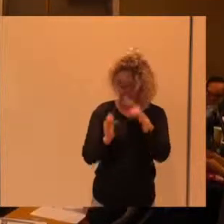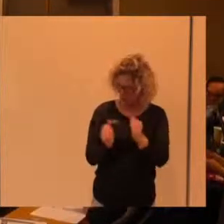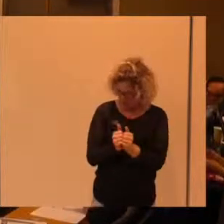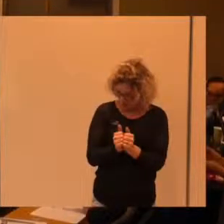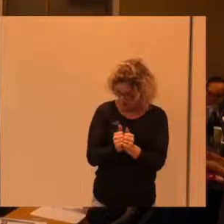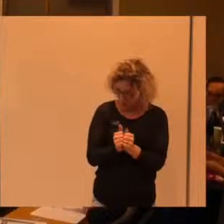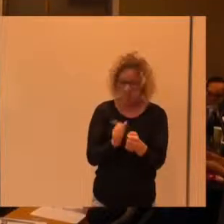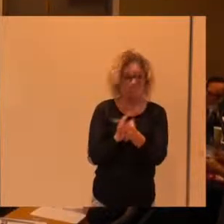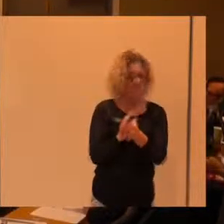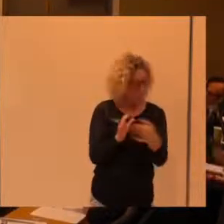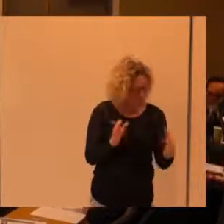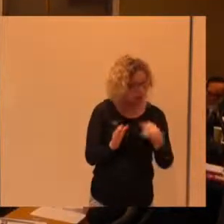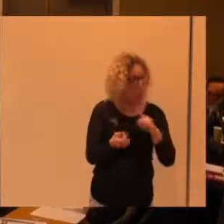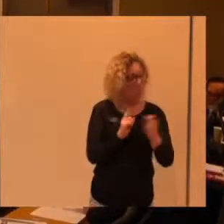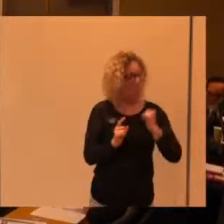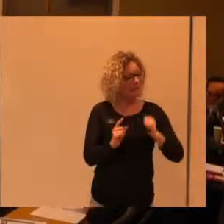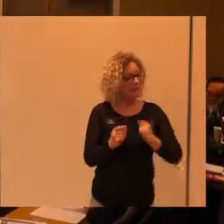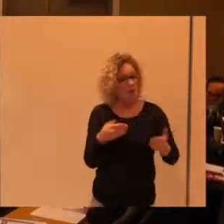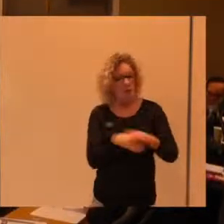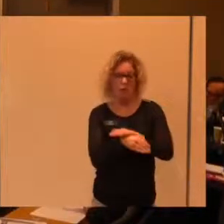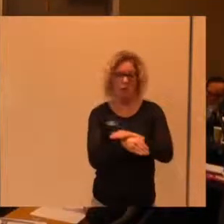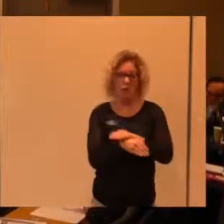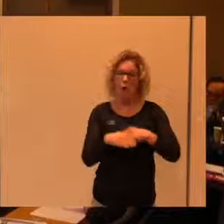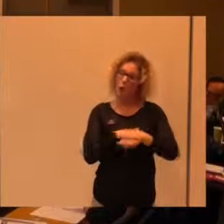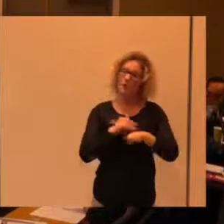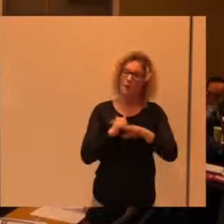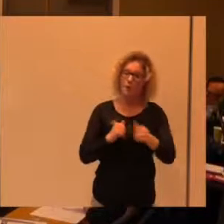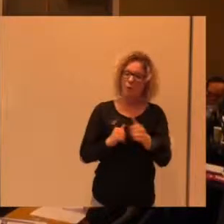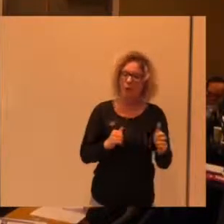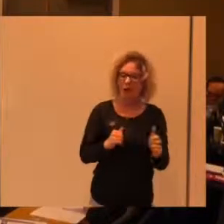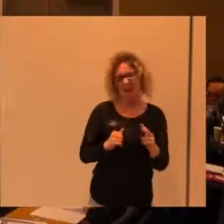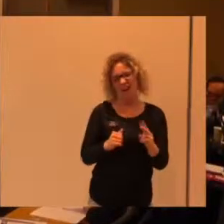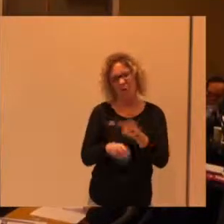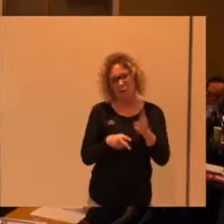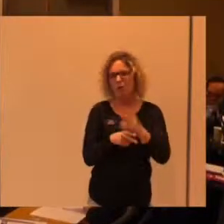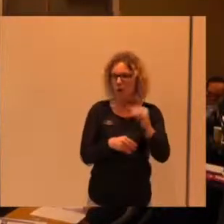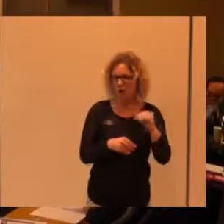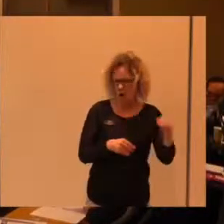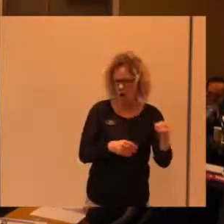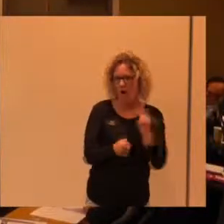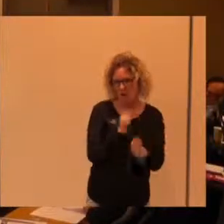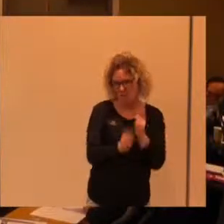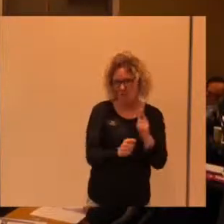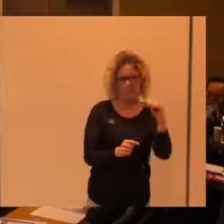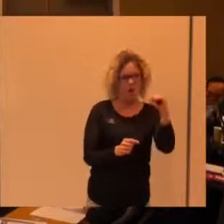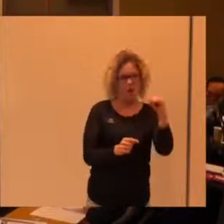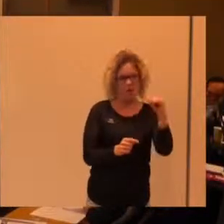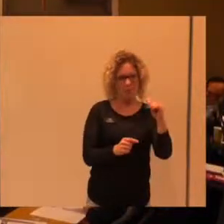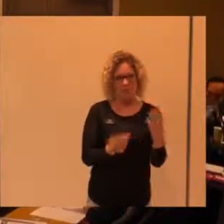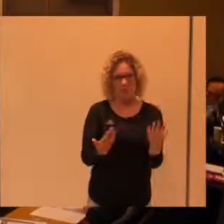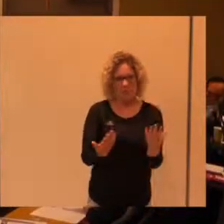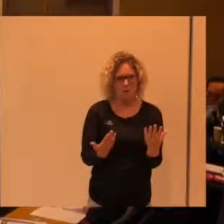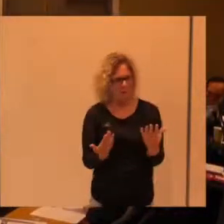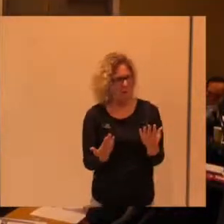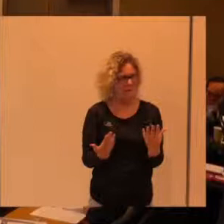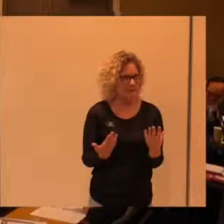här så blir man tillgänglig om man uppfyller minst nivå AA. Nu invänder lagens representant